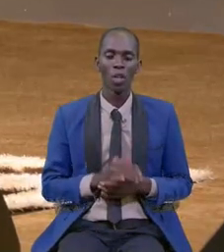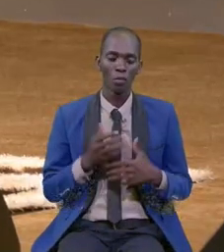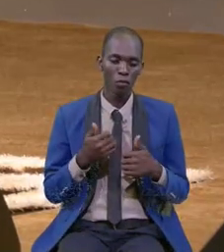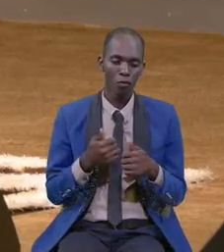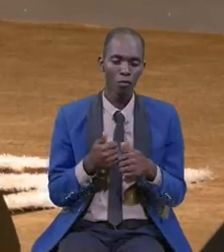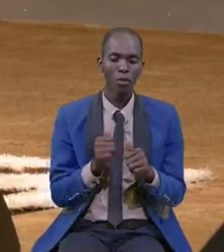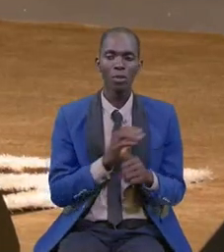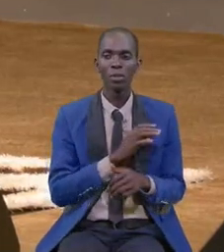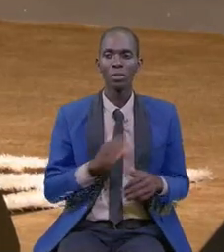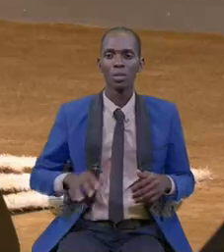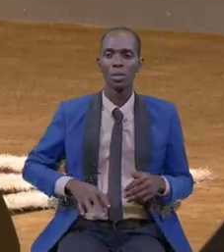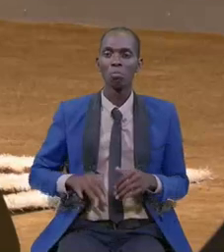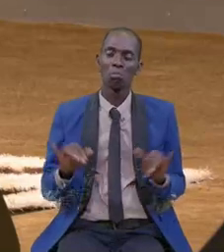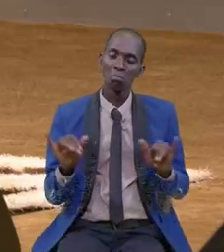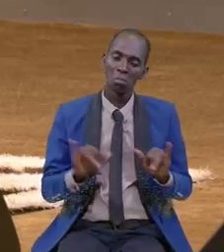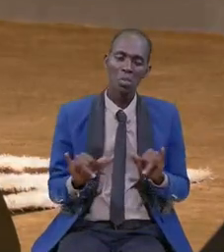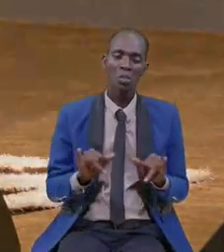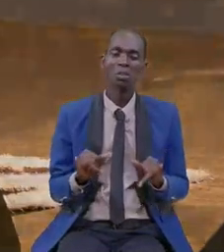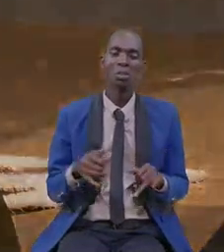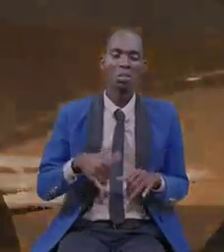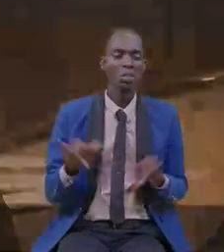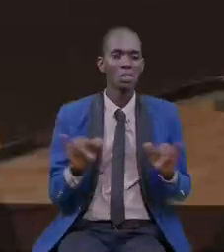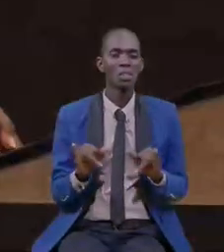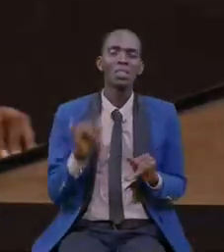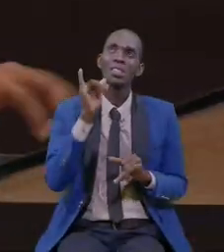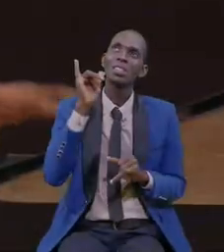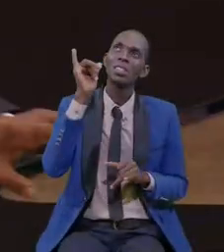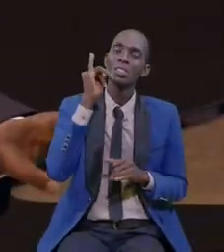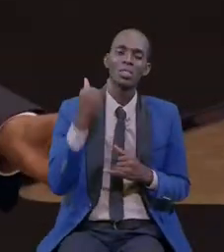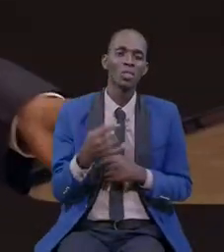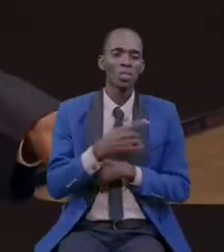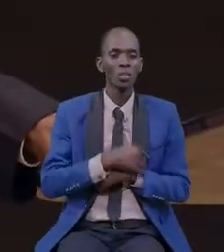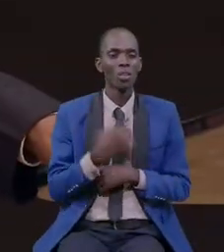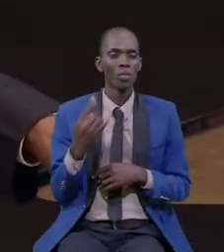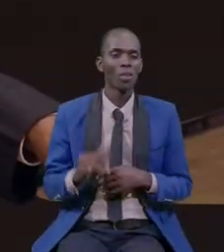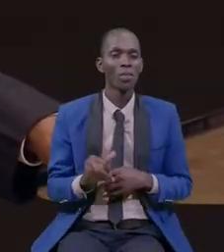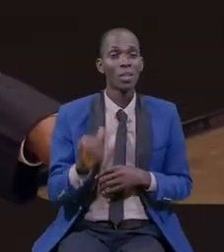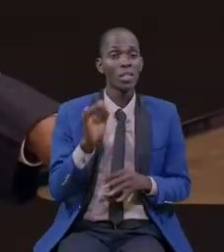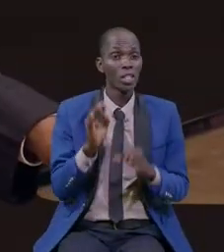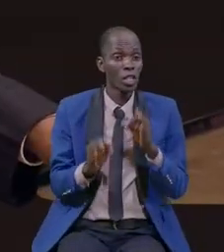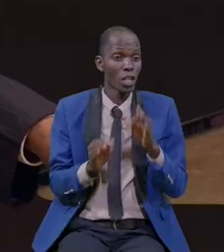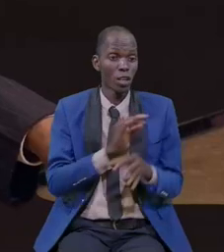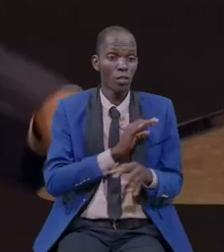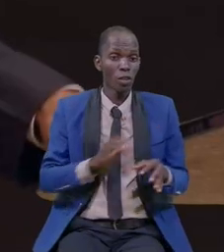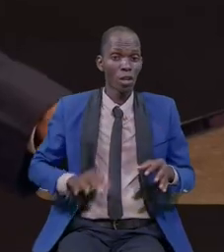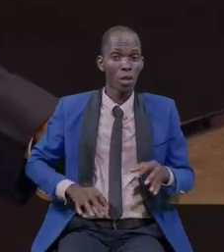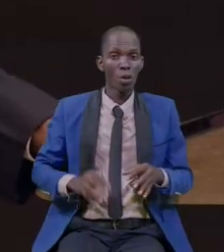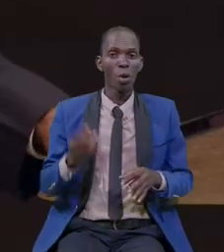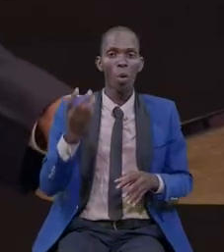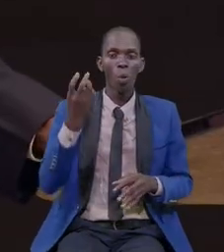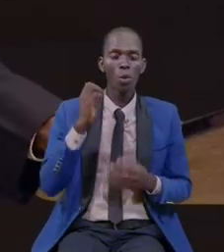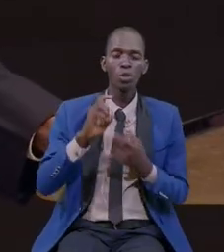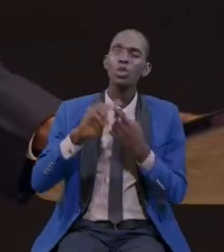Christ c'est la même chose il est le même hier est aujourd'hui étern et si Christ devait venir sur la terre